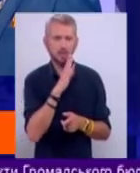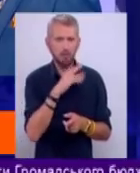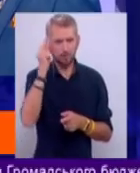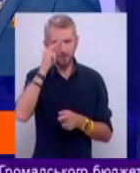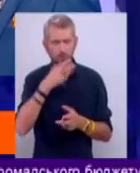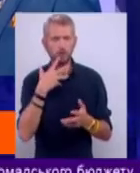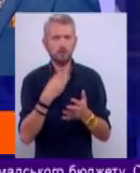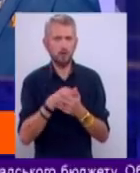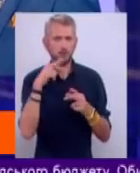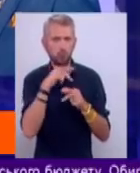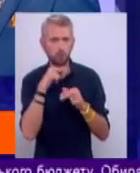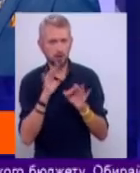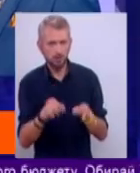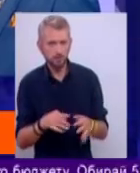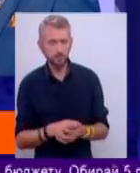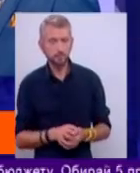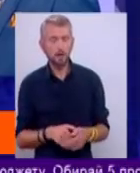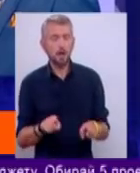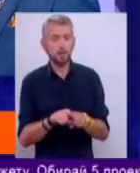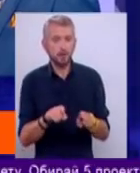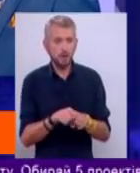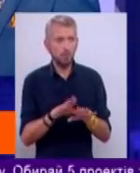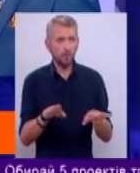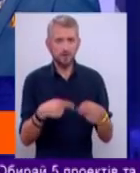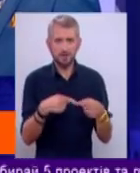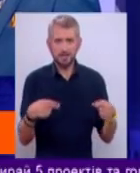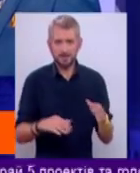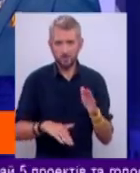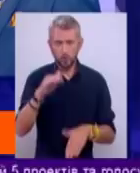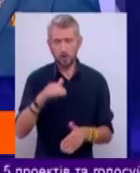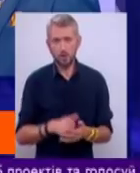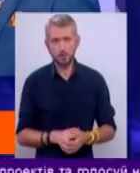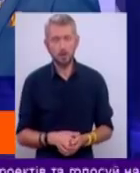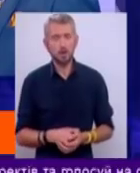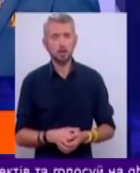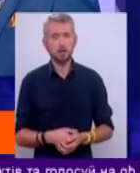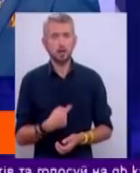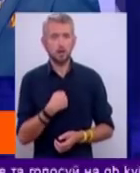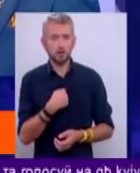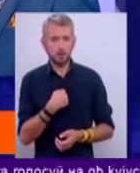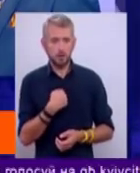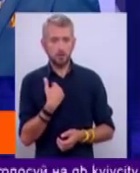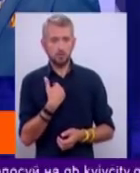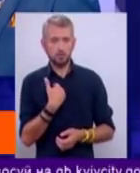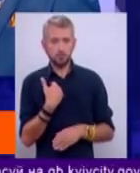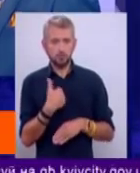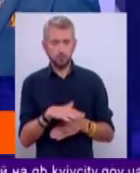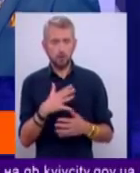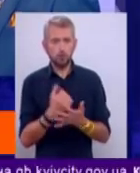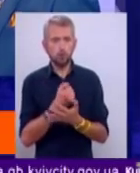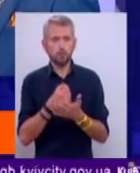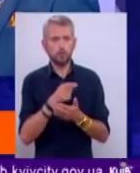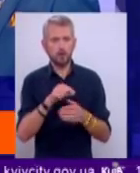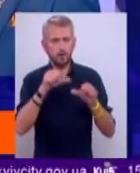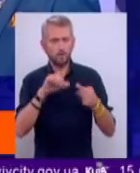власних помилках. От. І так само стають діти різні. І я от, якби, вже дійшов до цієї формули. Я